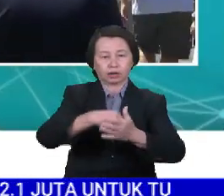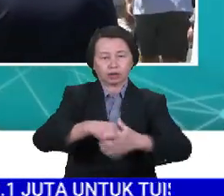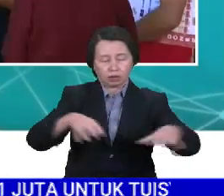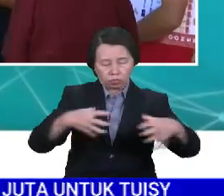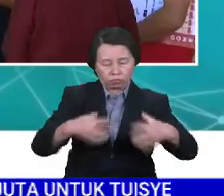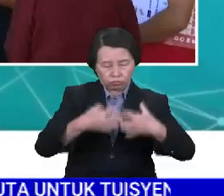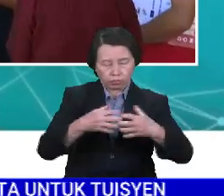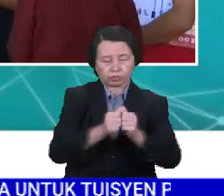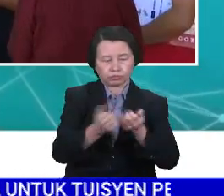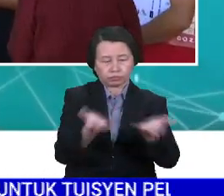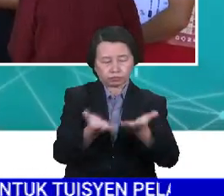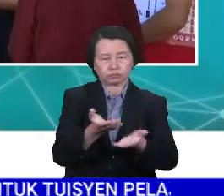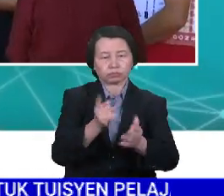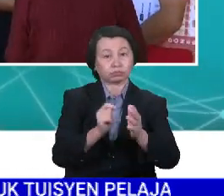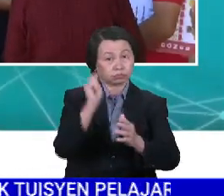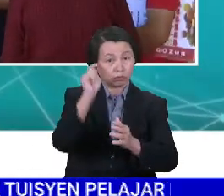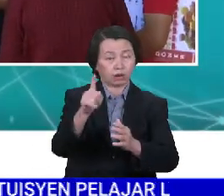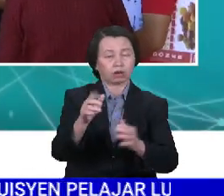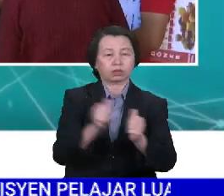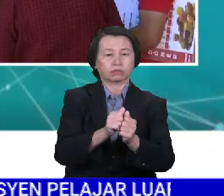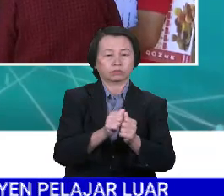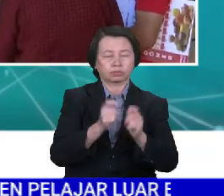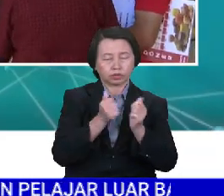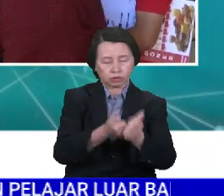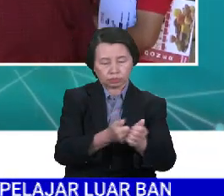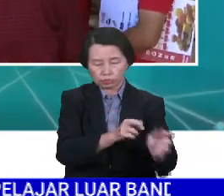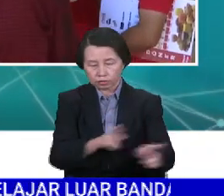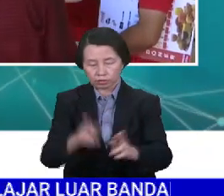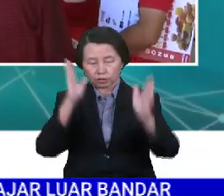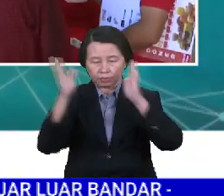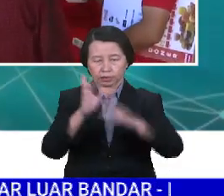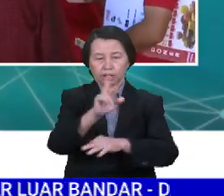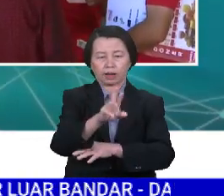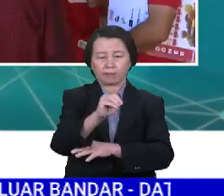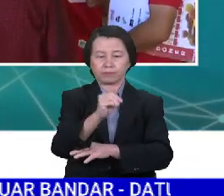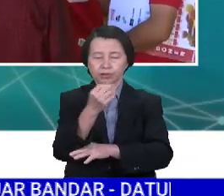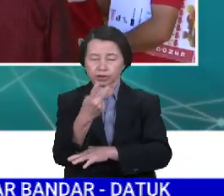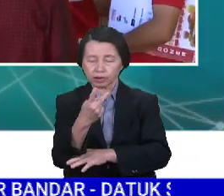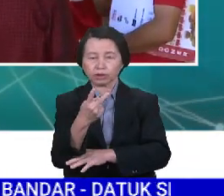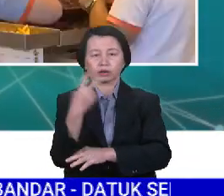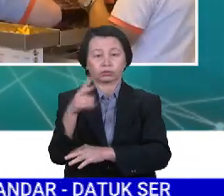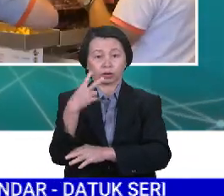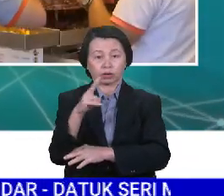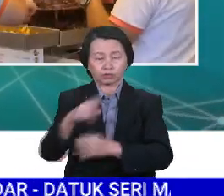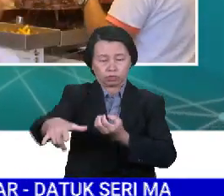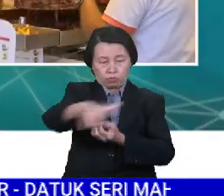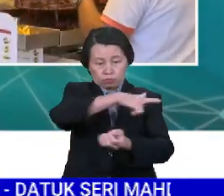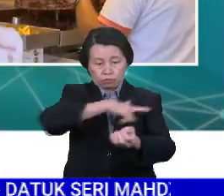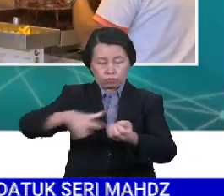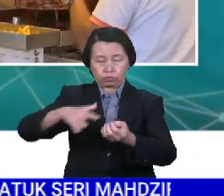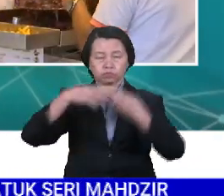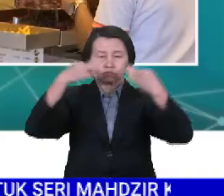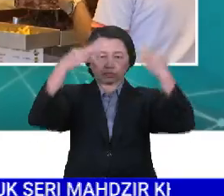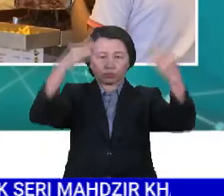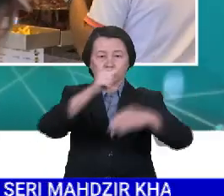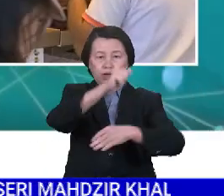pembuatan serta perkhidmatan bernilai tinggi. Berdasarkan rancangan Malaysia ke-12, menjadi negara aero angkasa terkemuka di Asia